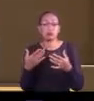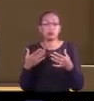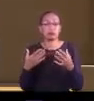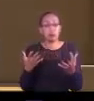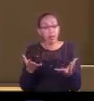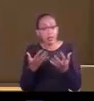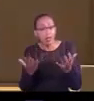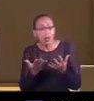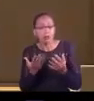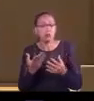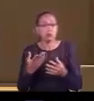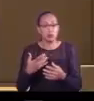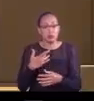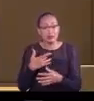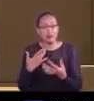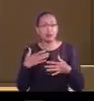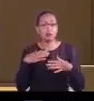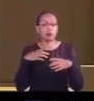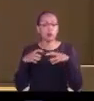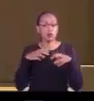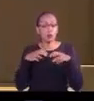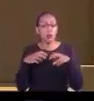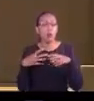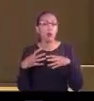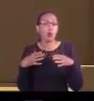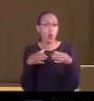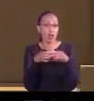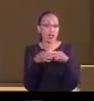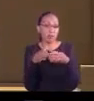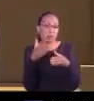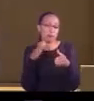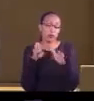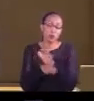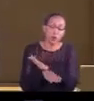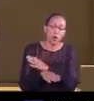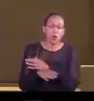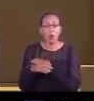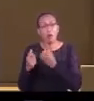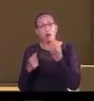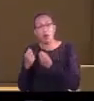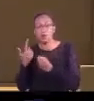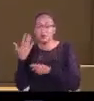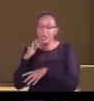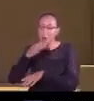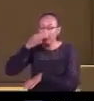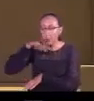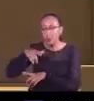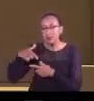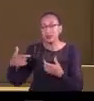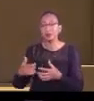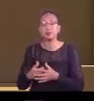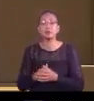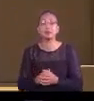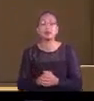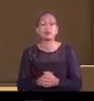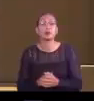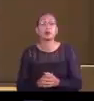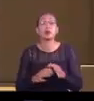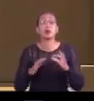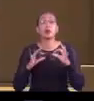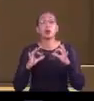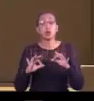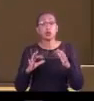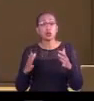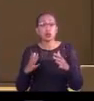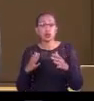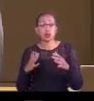transport collectif plutôt que le transport individuel, la voiture, on sait comment c'est polluant, etc. D'où le transport en